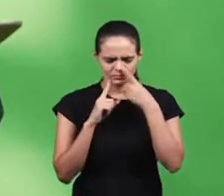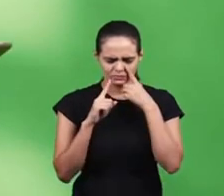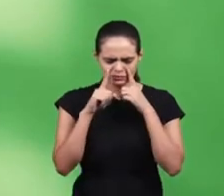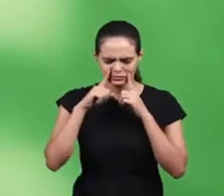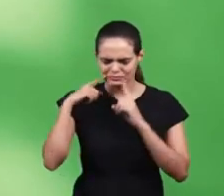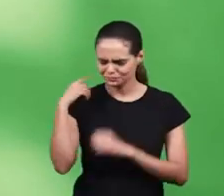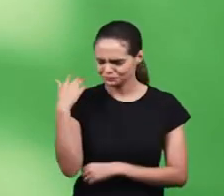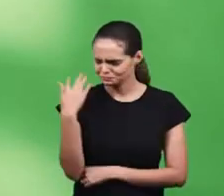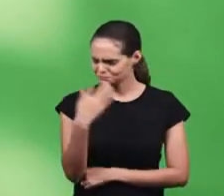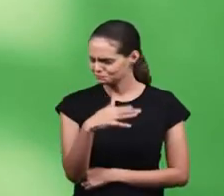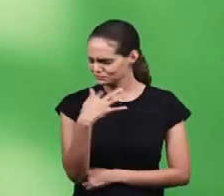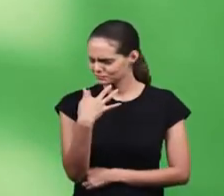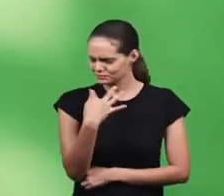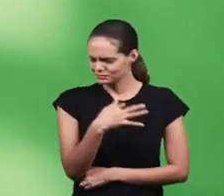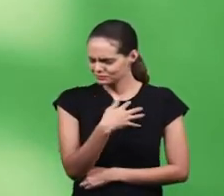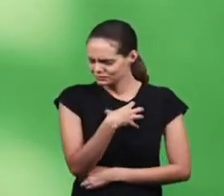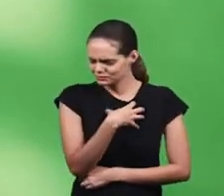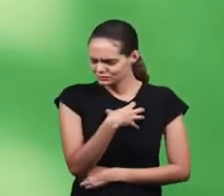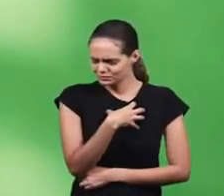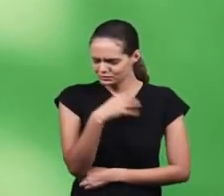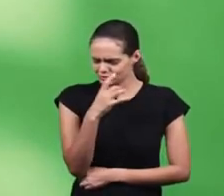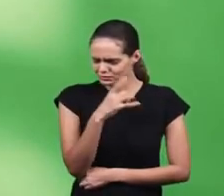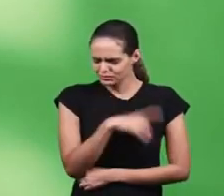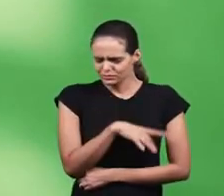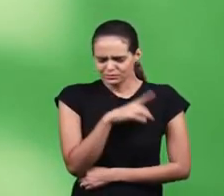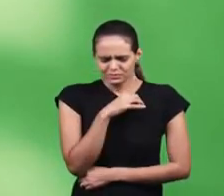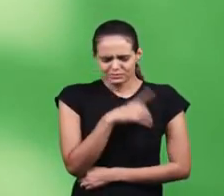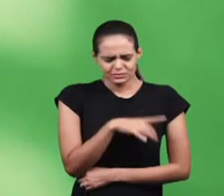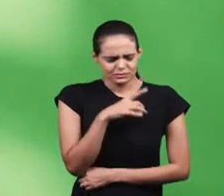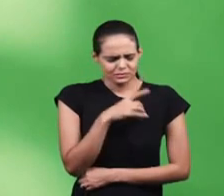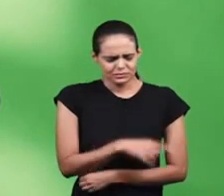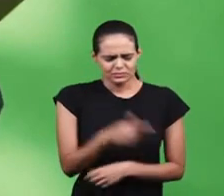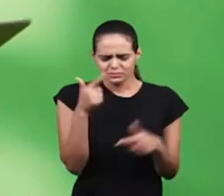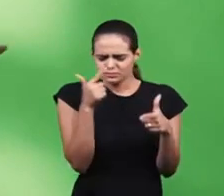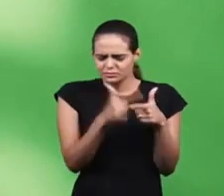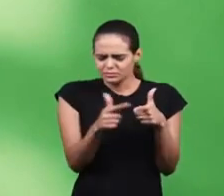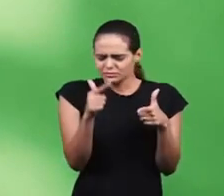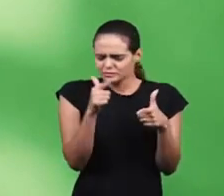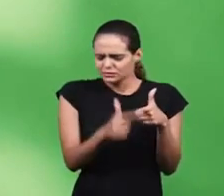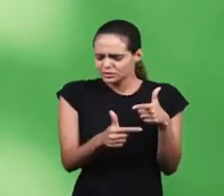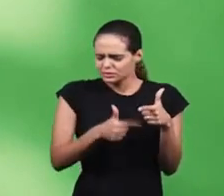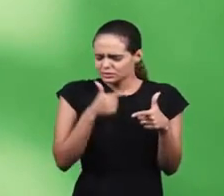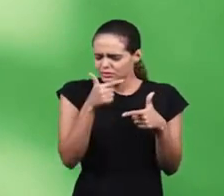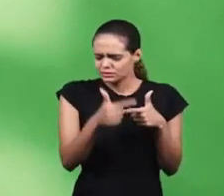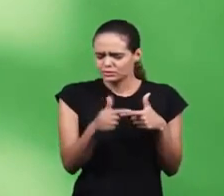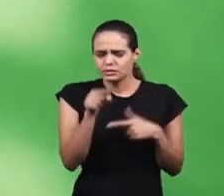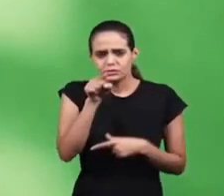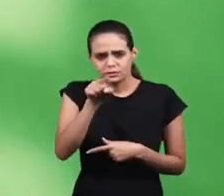ich habe eine Einladung an dich. In den Momenten, der Verzweiflung,